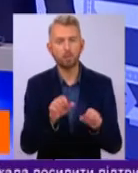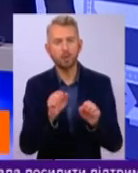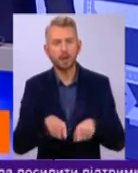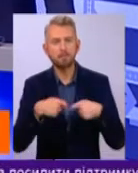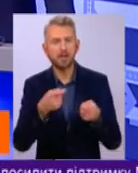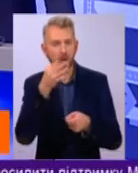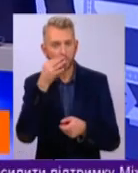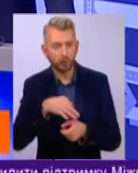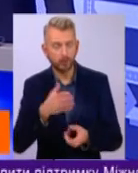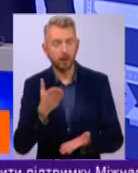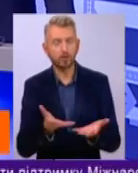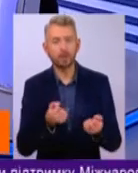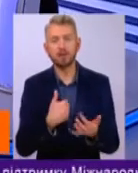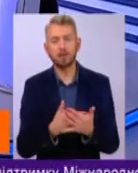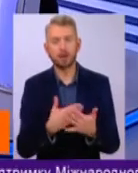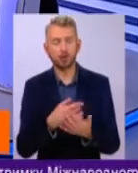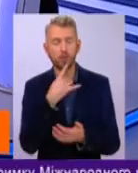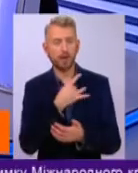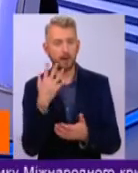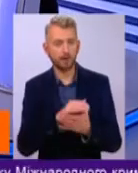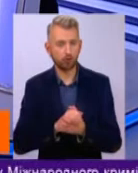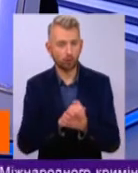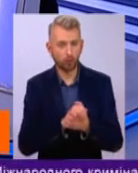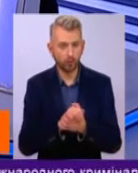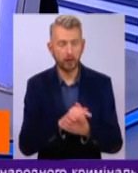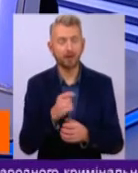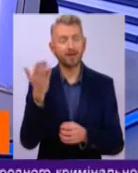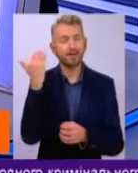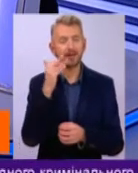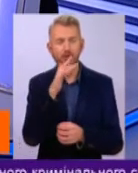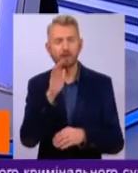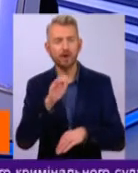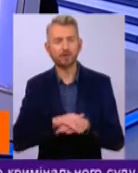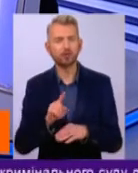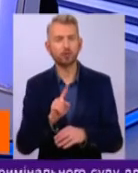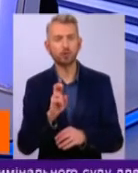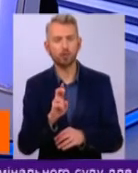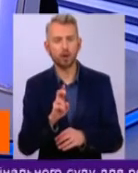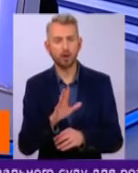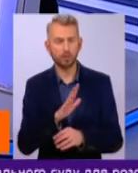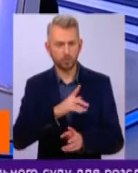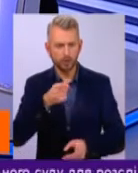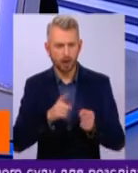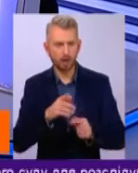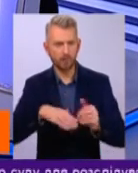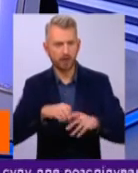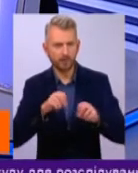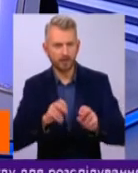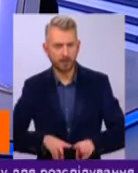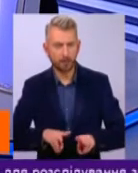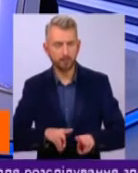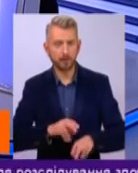передати певний досвід. Якщо взяти, наприклад, до прикладу Радянський Союз, то за тих часів фактично для того, щоб стати реальним фахівцем,